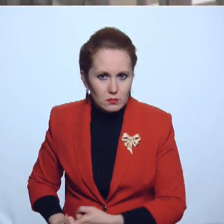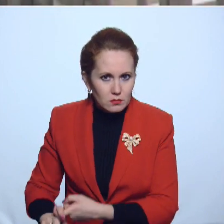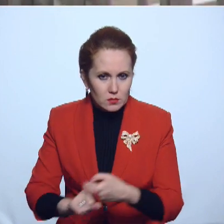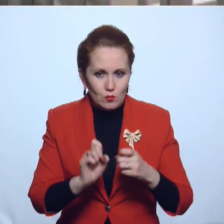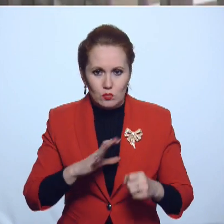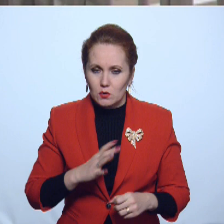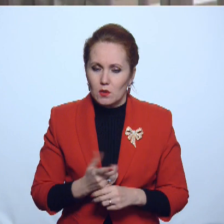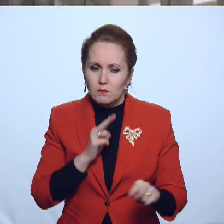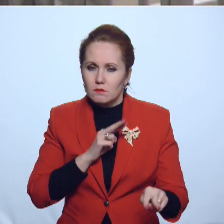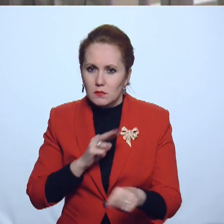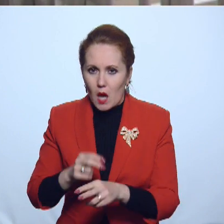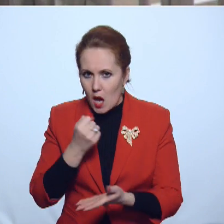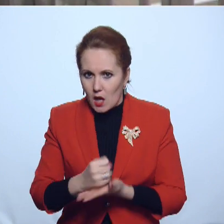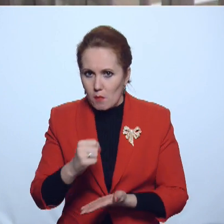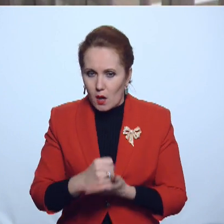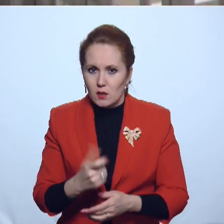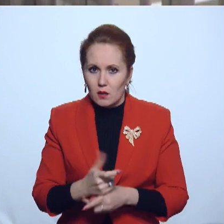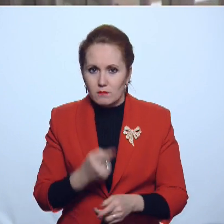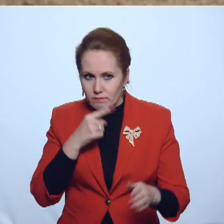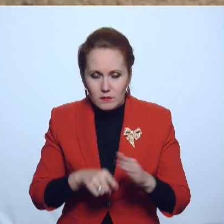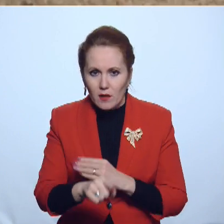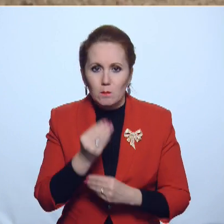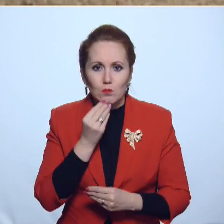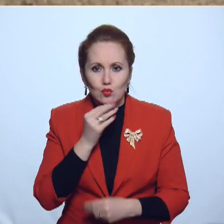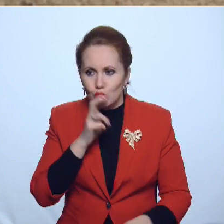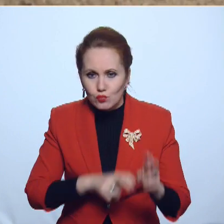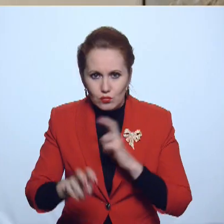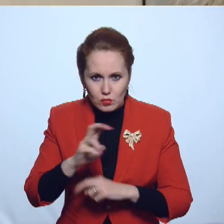сейчас очень высок. Кабаны активно мигрируют в поисках пищи.